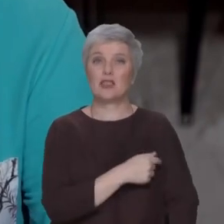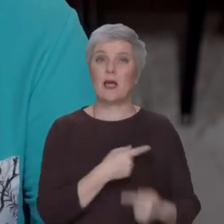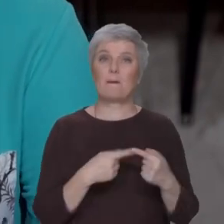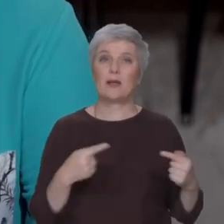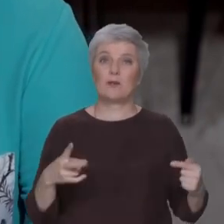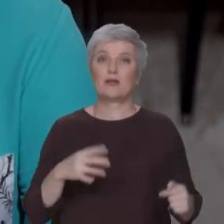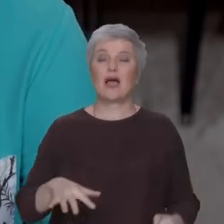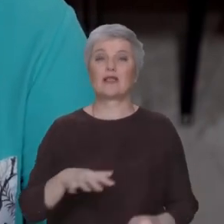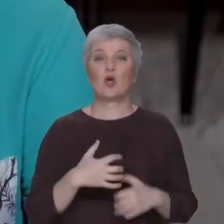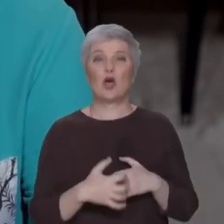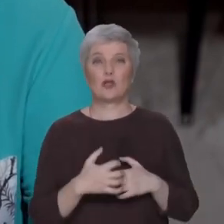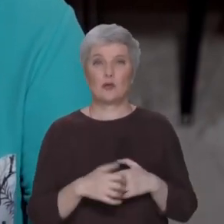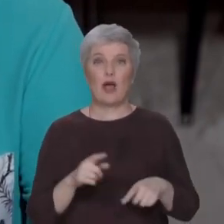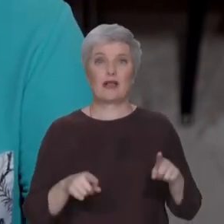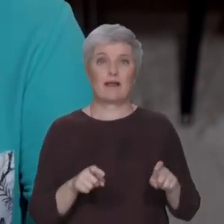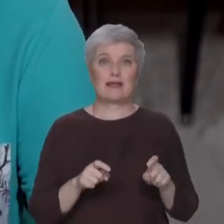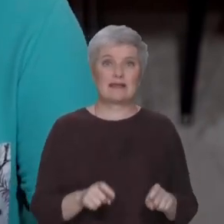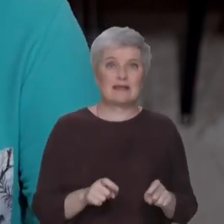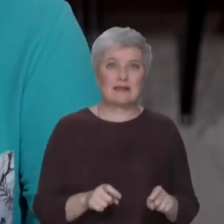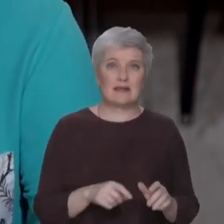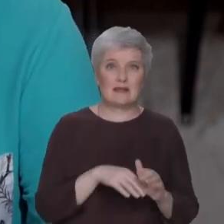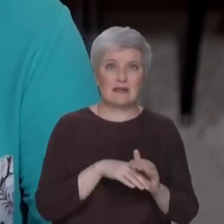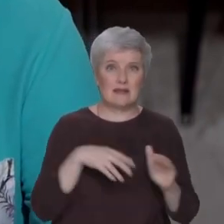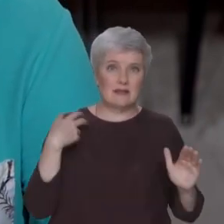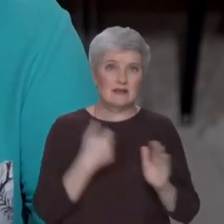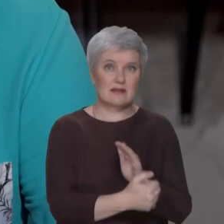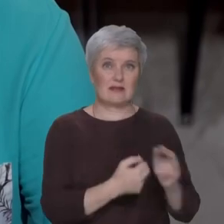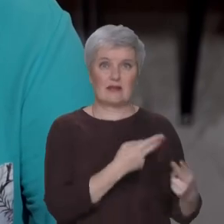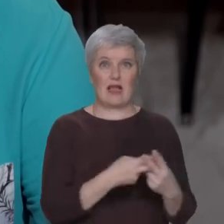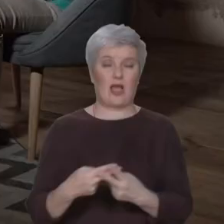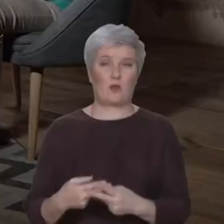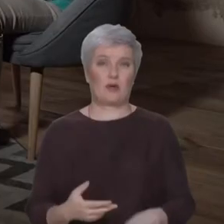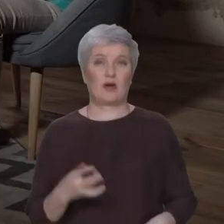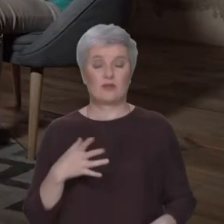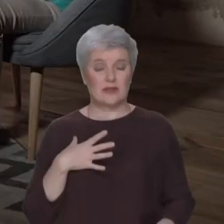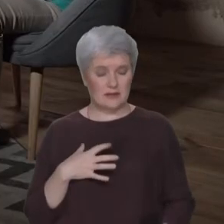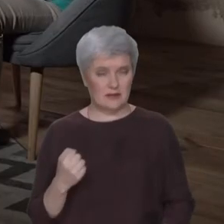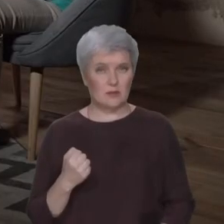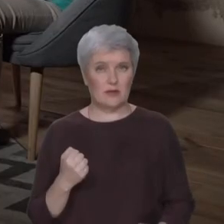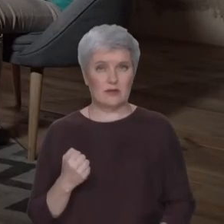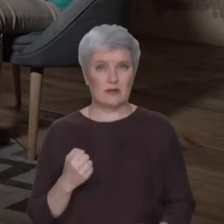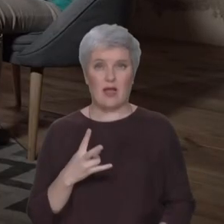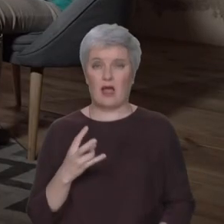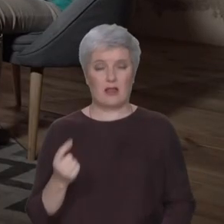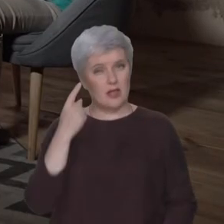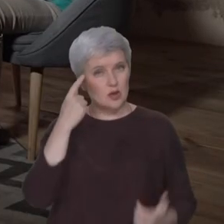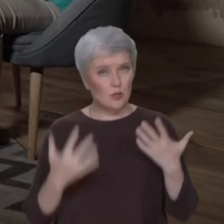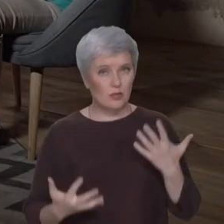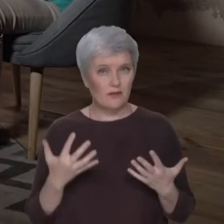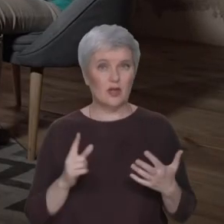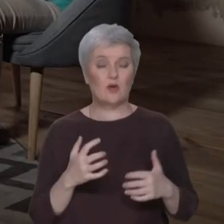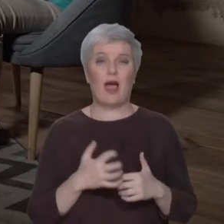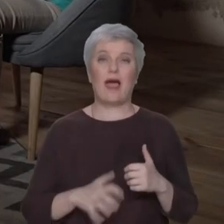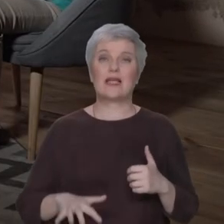територію Херсонщини, дехто сидить там на ямах. Їм треба триматися і треба ні на хвилину не сумніватися, що